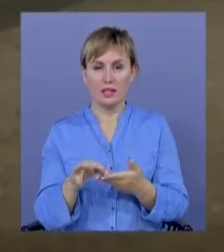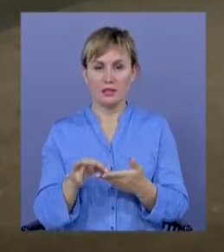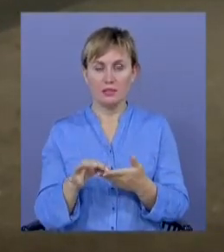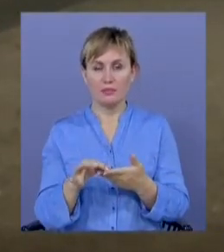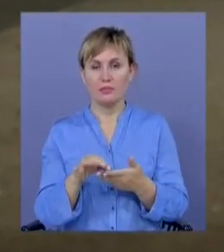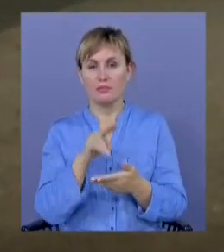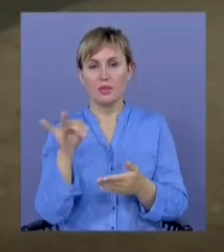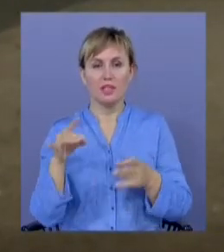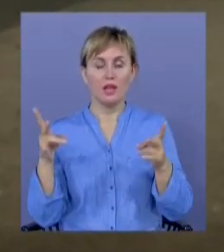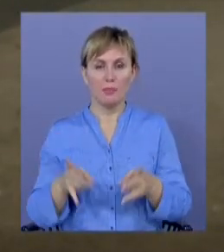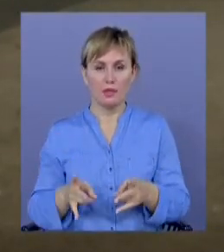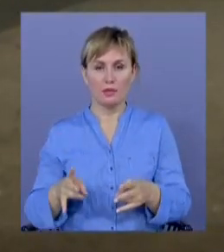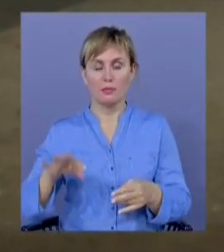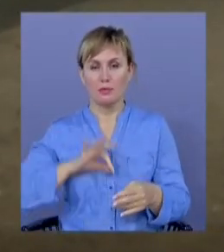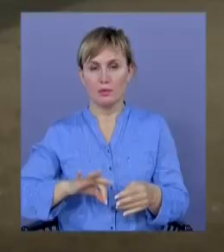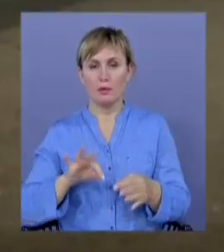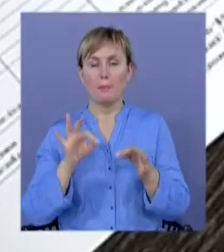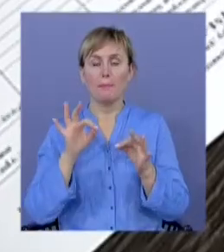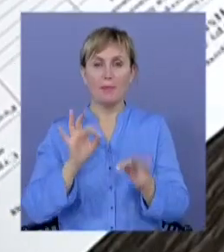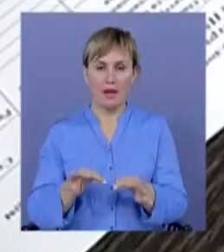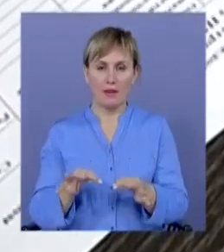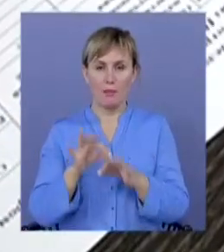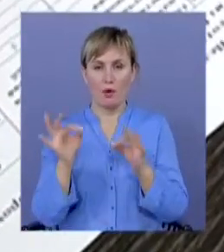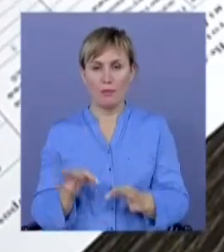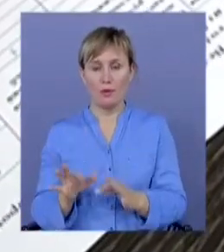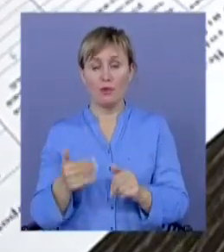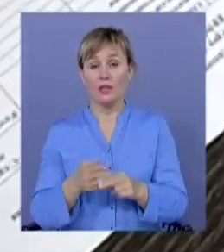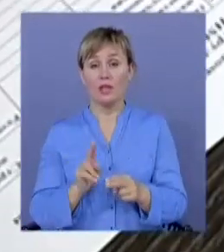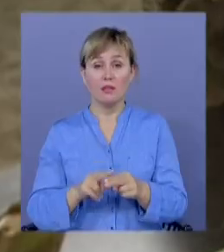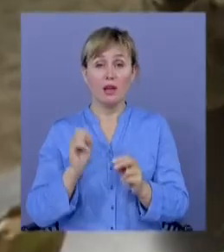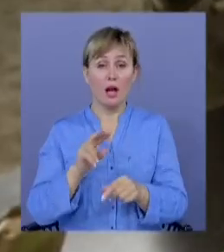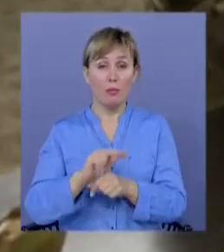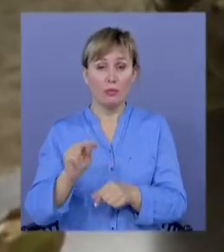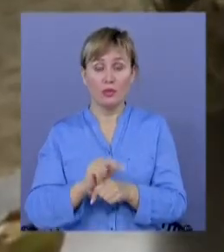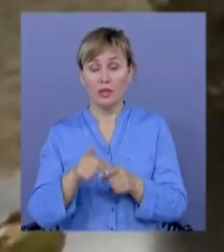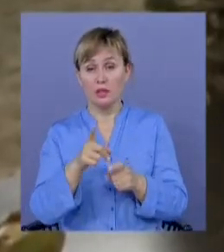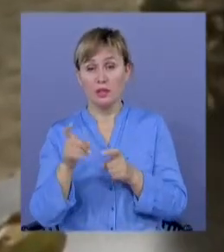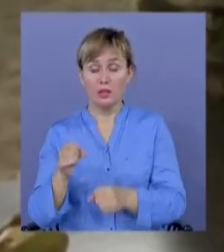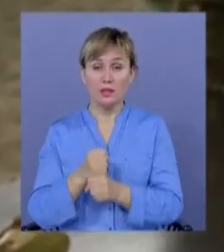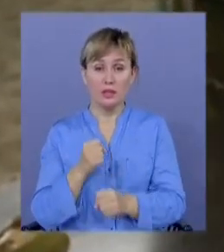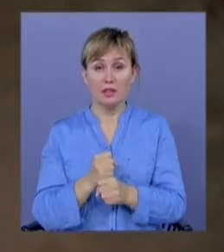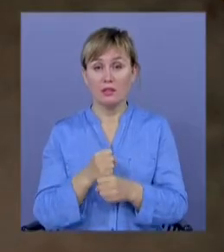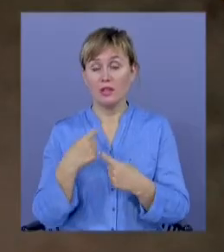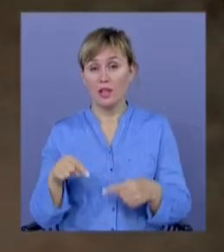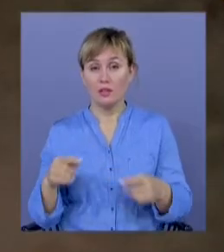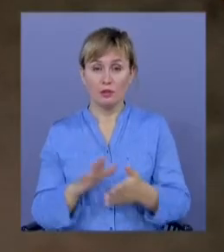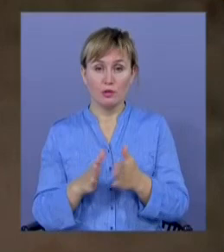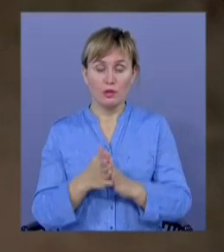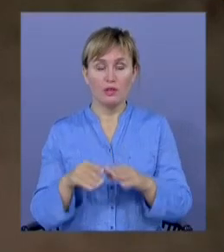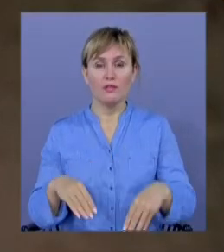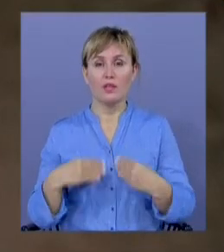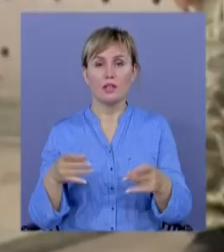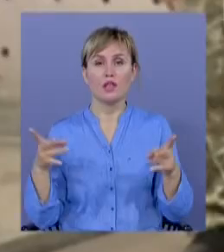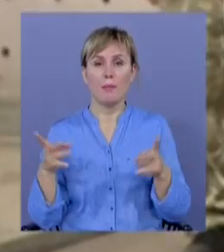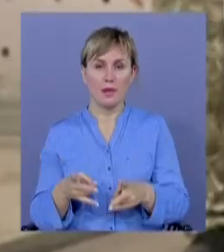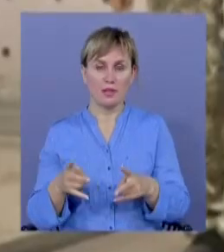сказать, при необходимости применить его правильным образом. После того, как инспекторов обучат стрелять и слаженно действовать в экстренных ситуациях, им выдадут